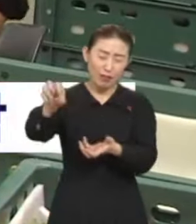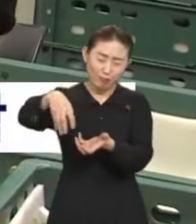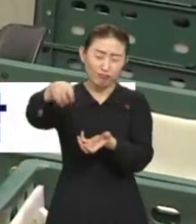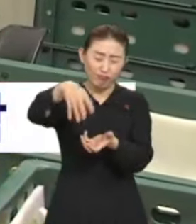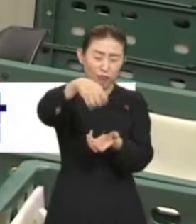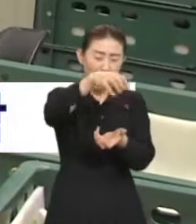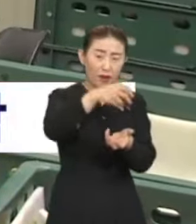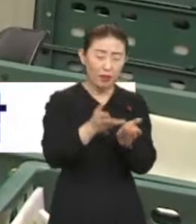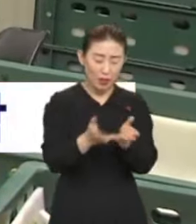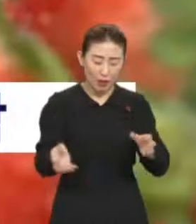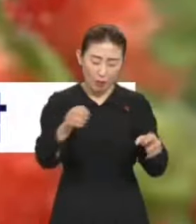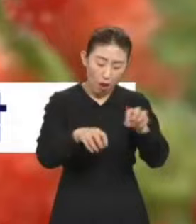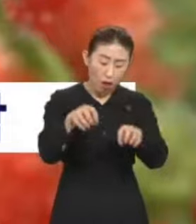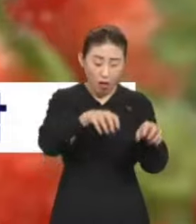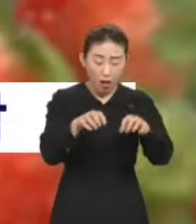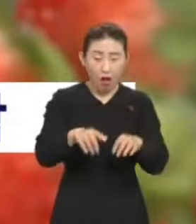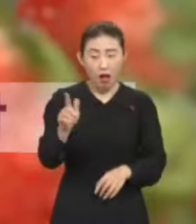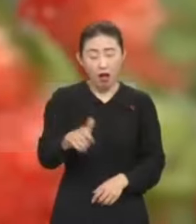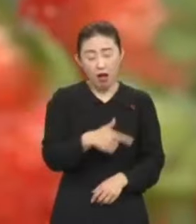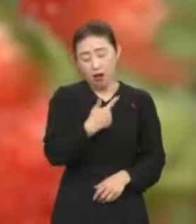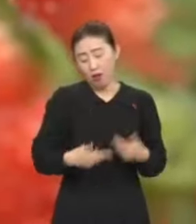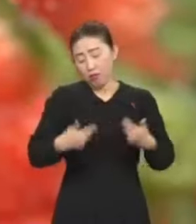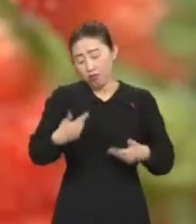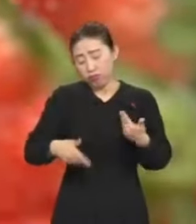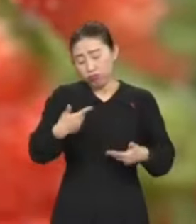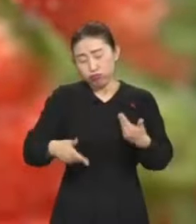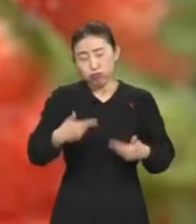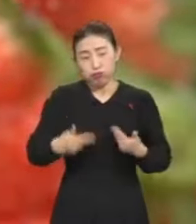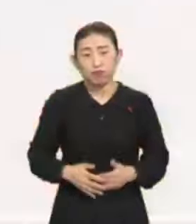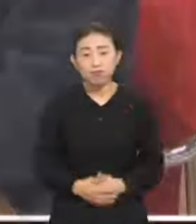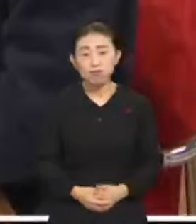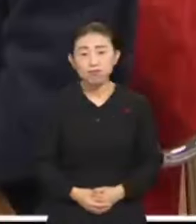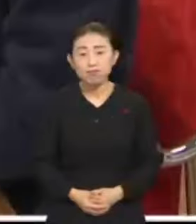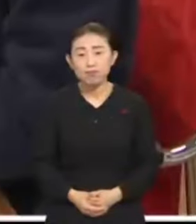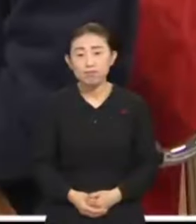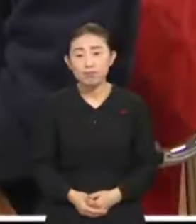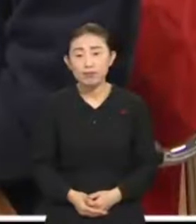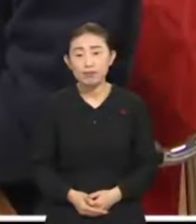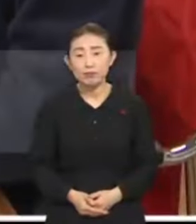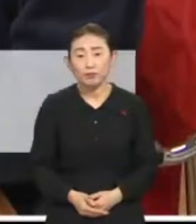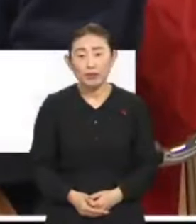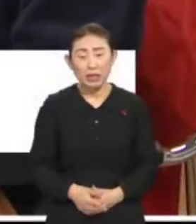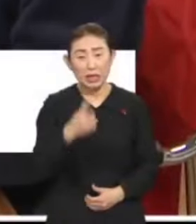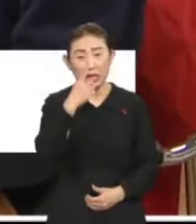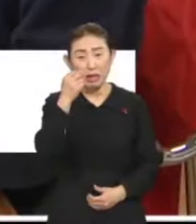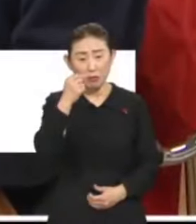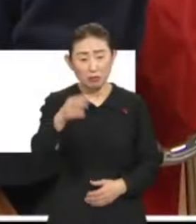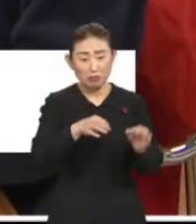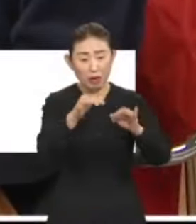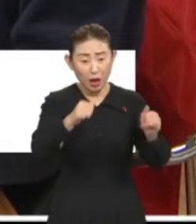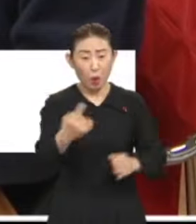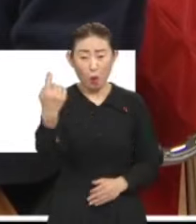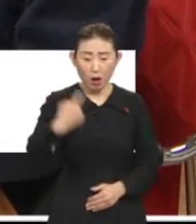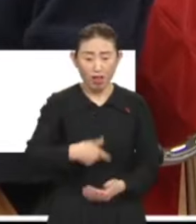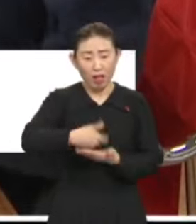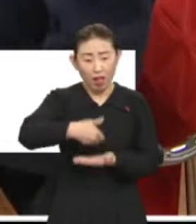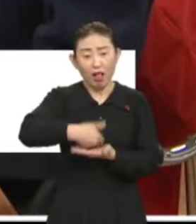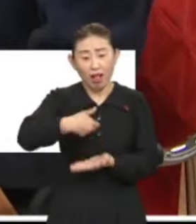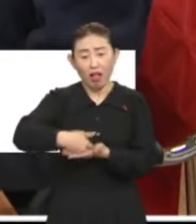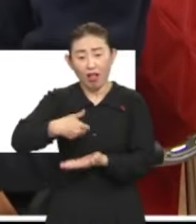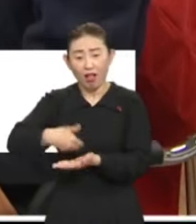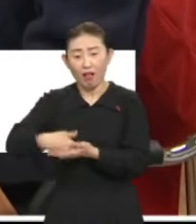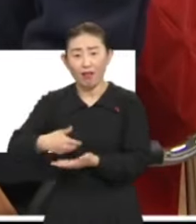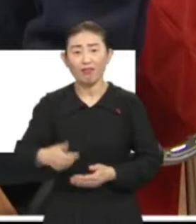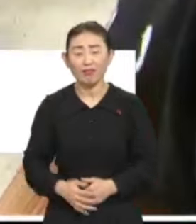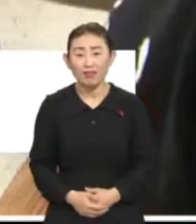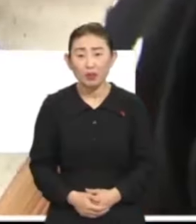시작해 포장까지 하느라 온 가족이 잠시 쉴 틈도 없습니다. 일본 바이오들도 와서 최근에 달라고 그러고 이제